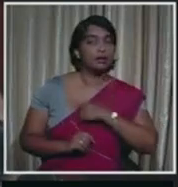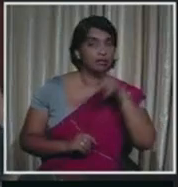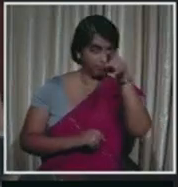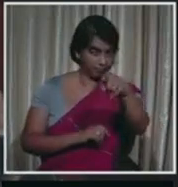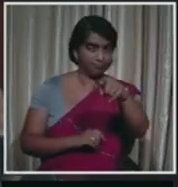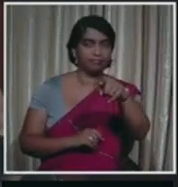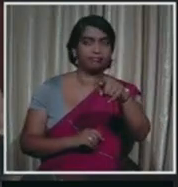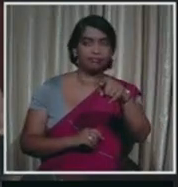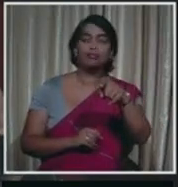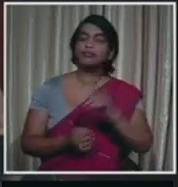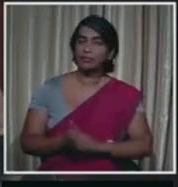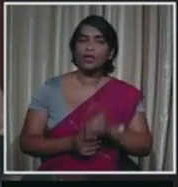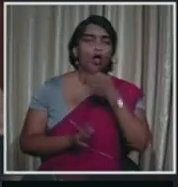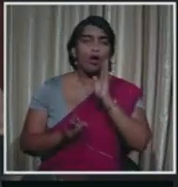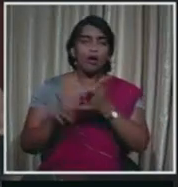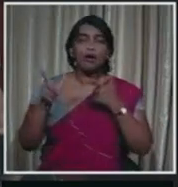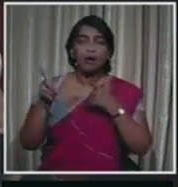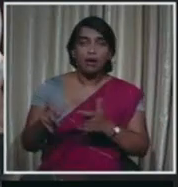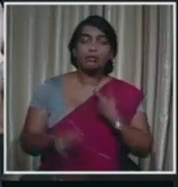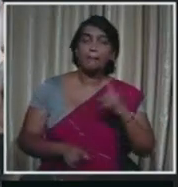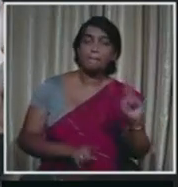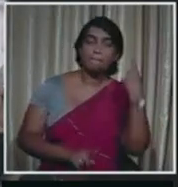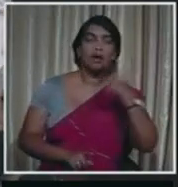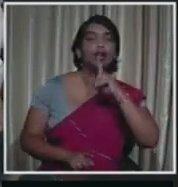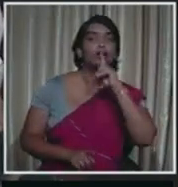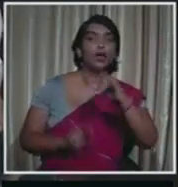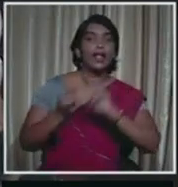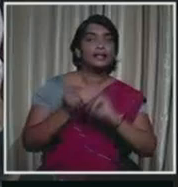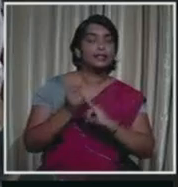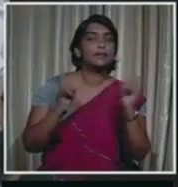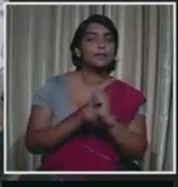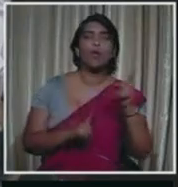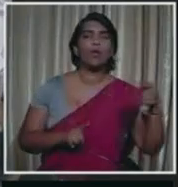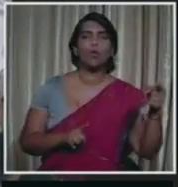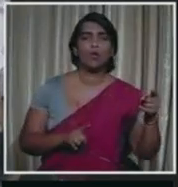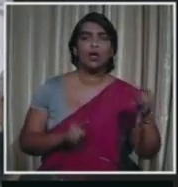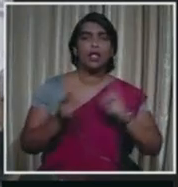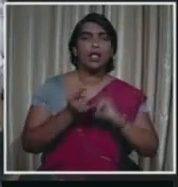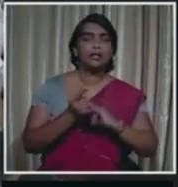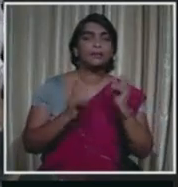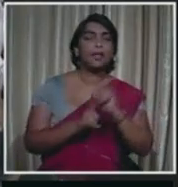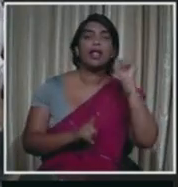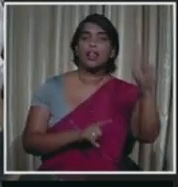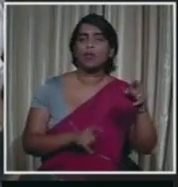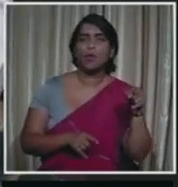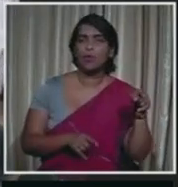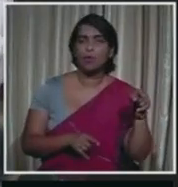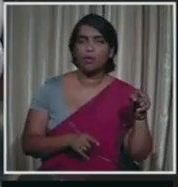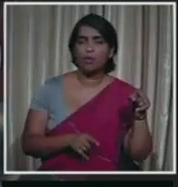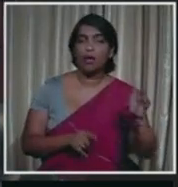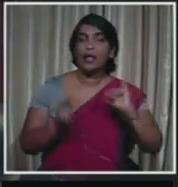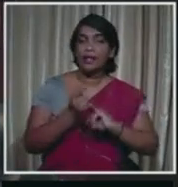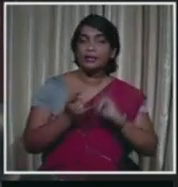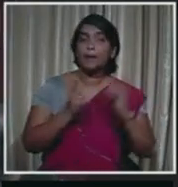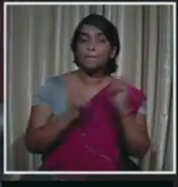ඔබතුමාගෙන් කවුද වෙඩි තියන්න ඕඩර් එක දුන්නු SSP මොකද SSP ගේ නම